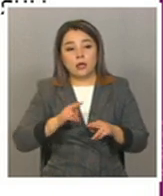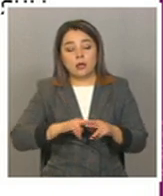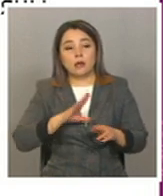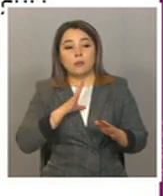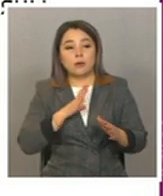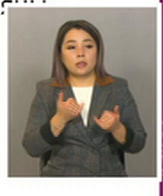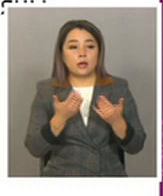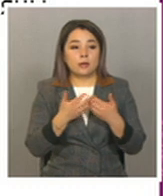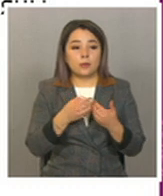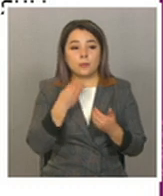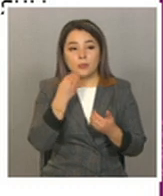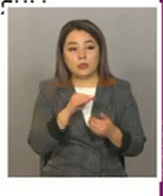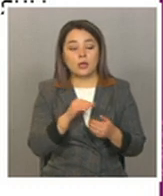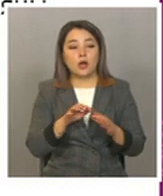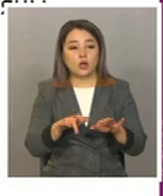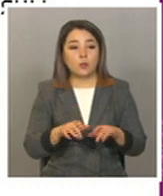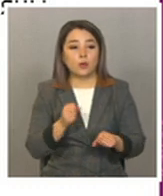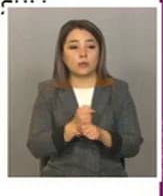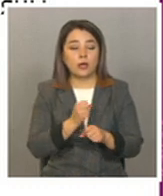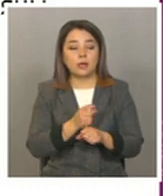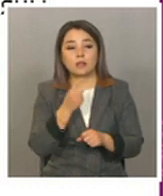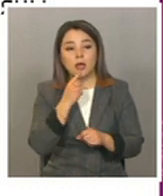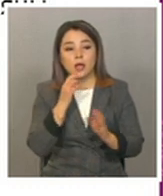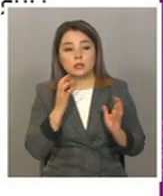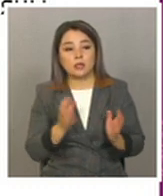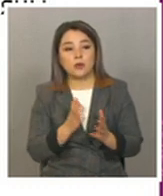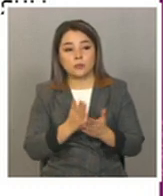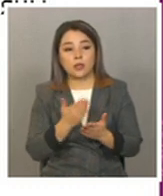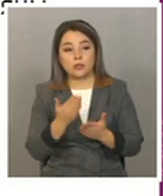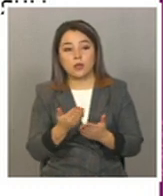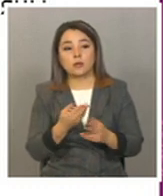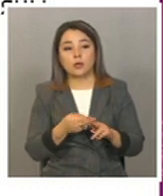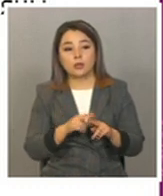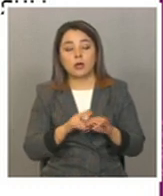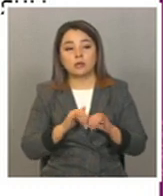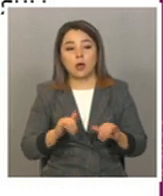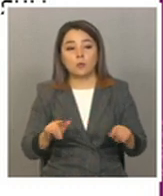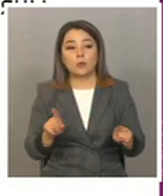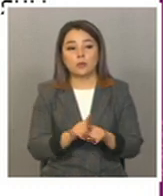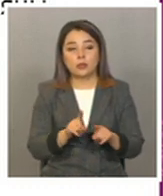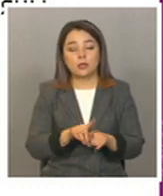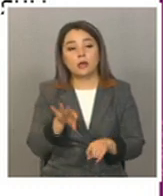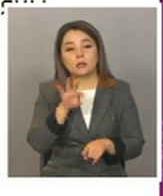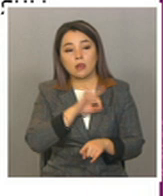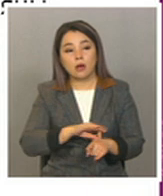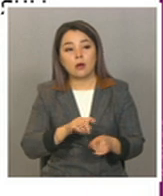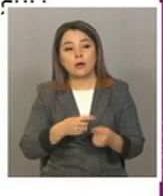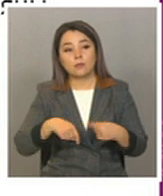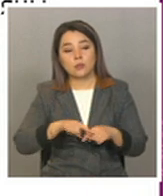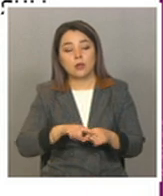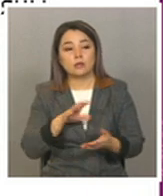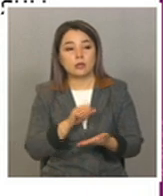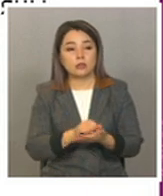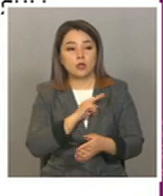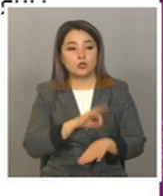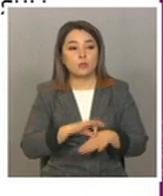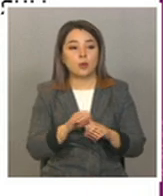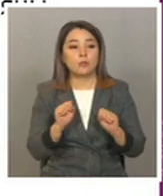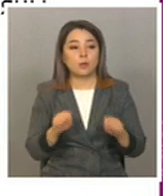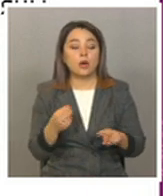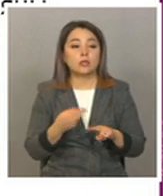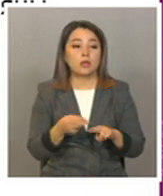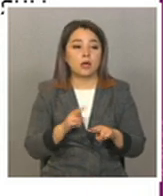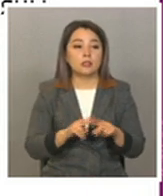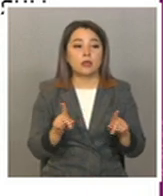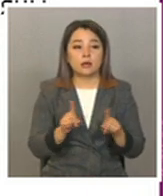мықты компьютерлер ғана тілді сақтау және оны дамыту мен тиімді айналса алады. Міне, сондықтан